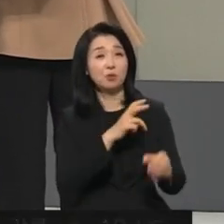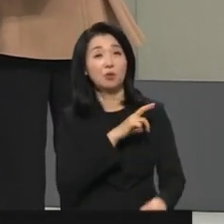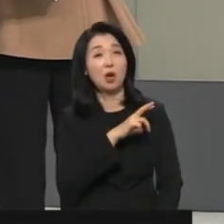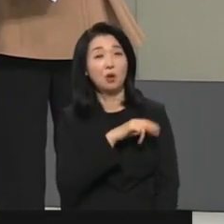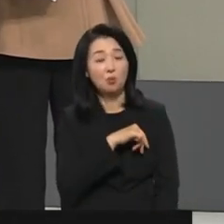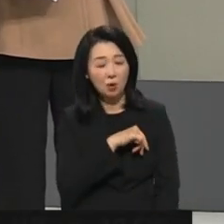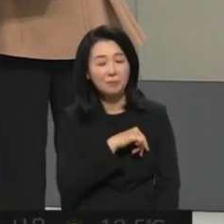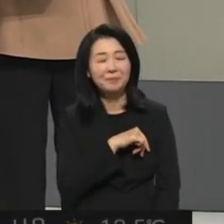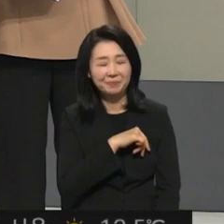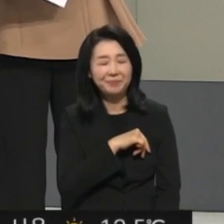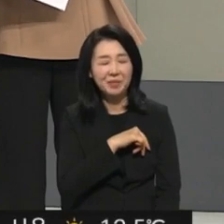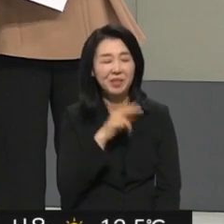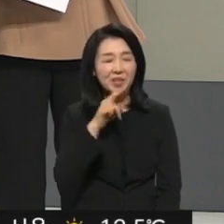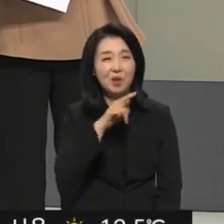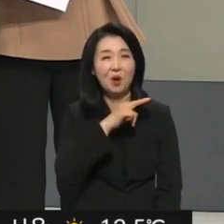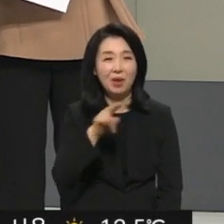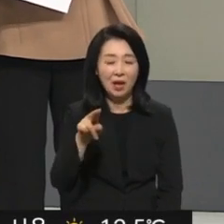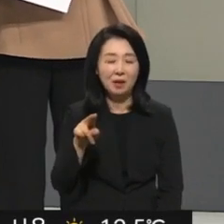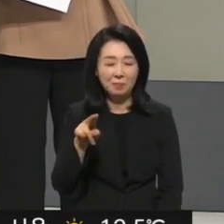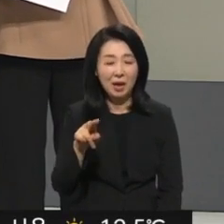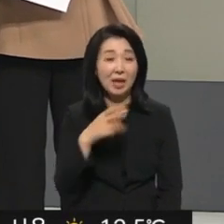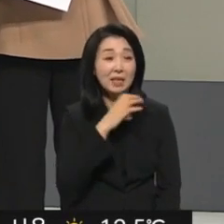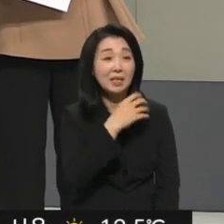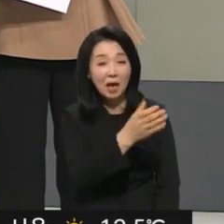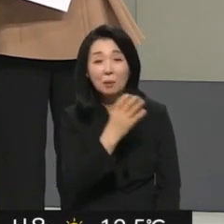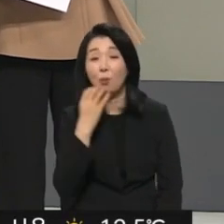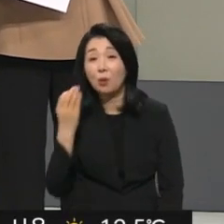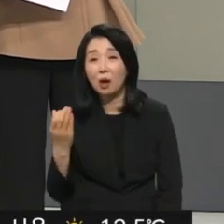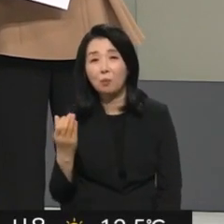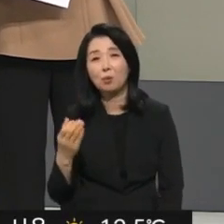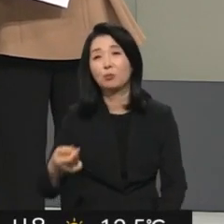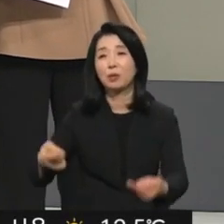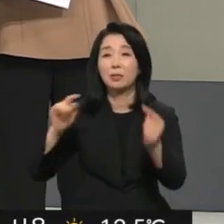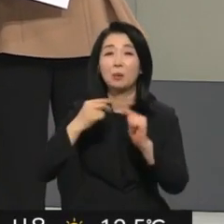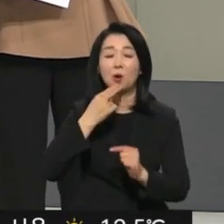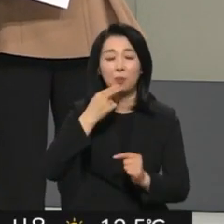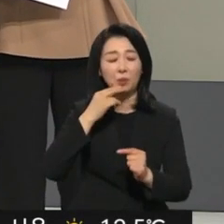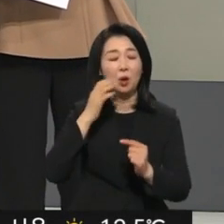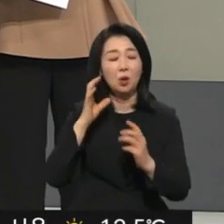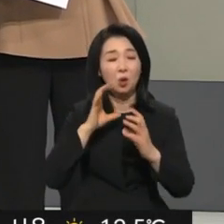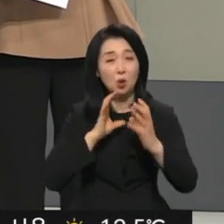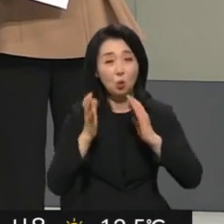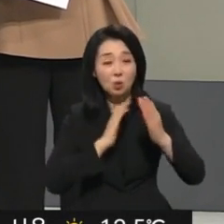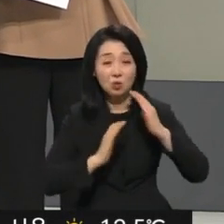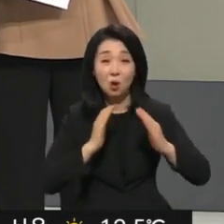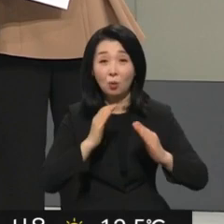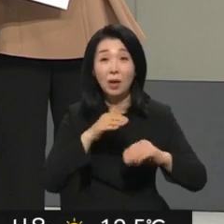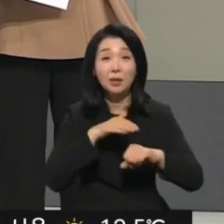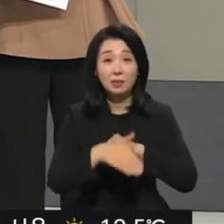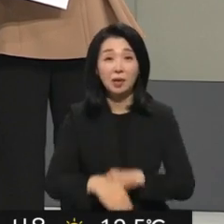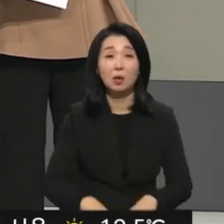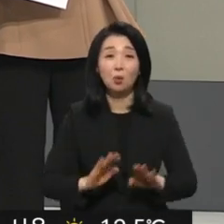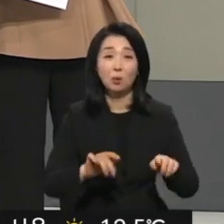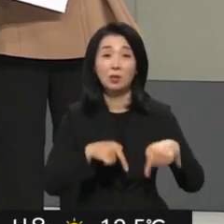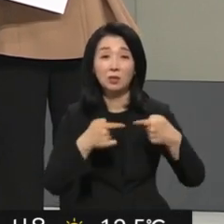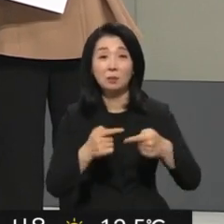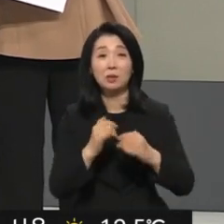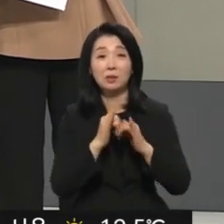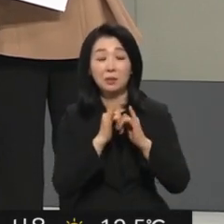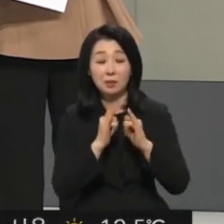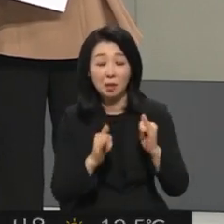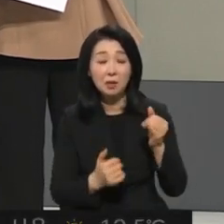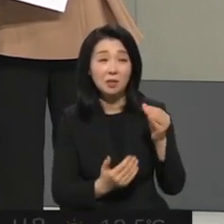한 발씩 물러나 둘 다 나오지 않았습니다 그리고 공청회 형식입니다 그래서 오늘 자리한 사람들은 참사